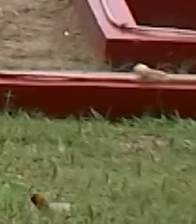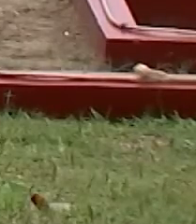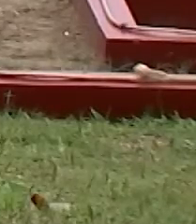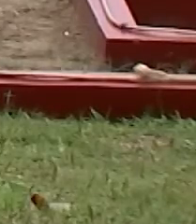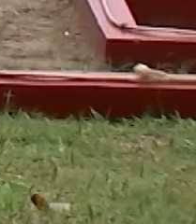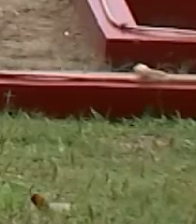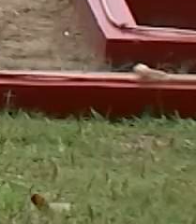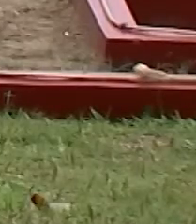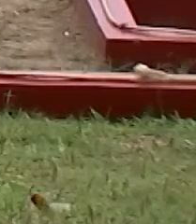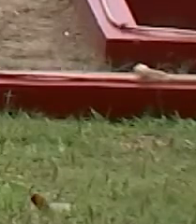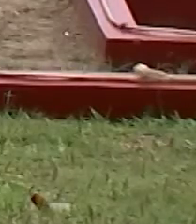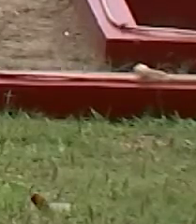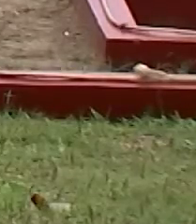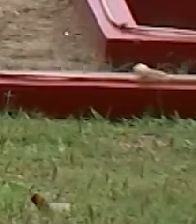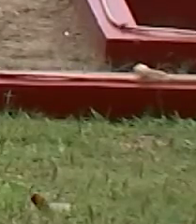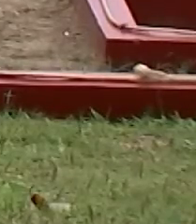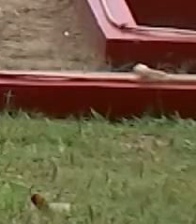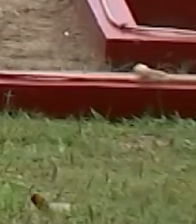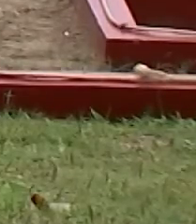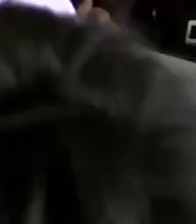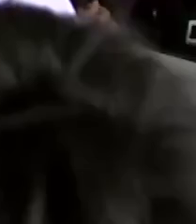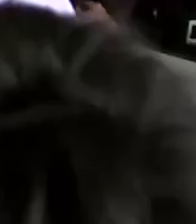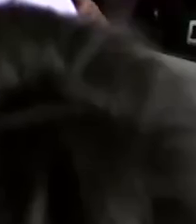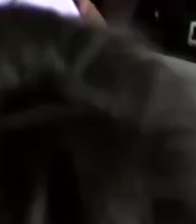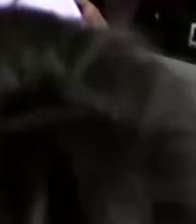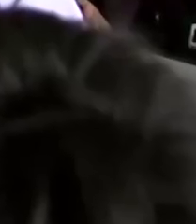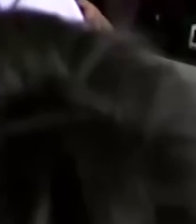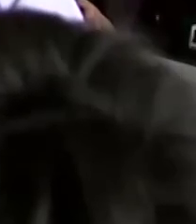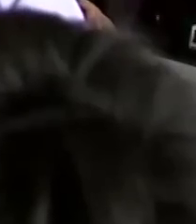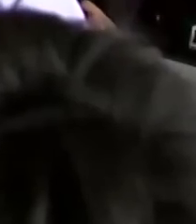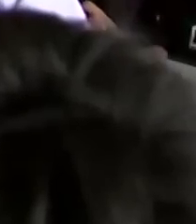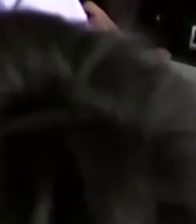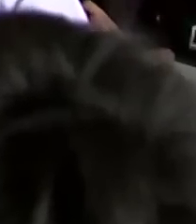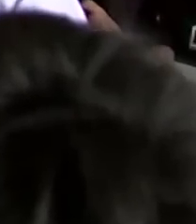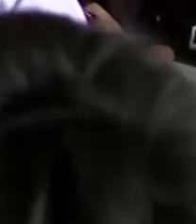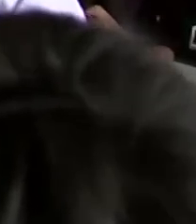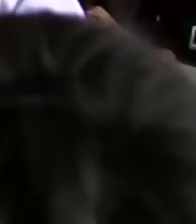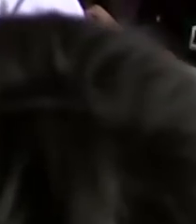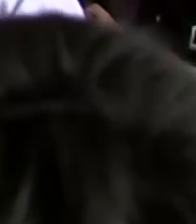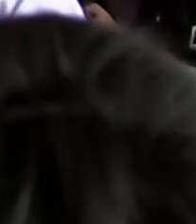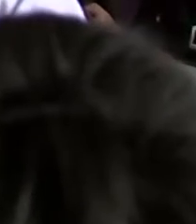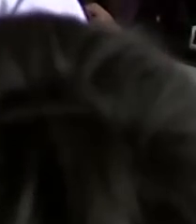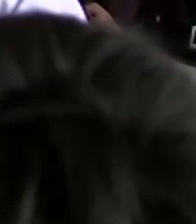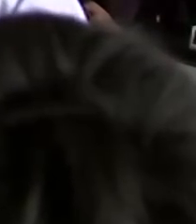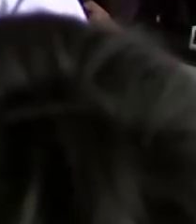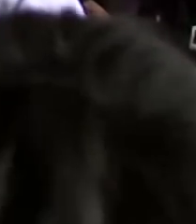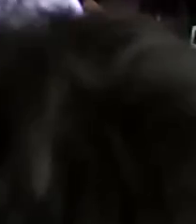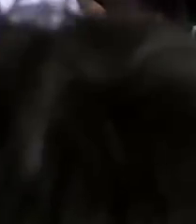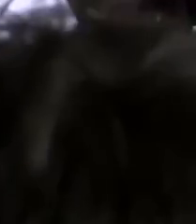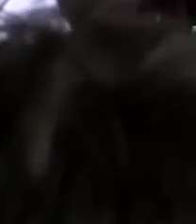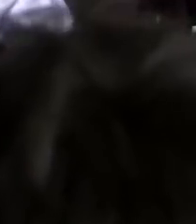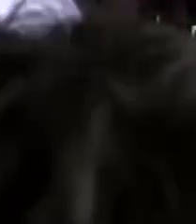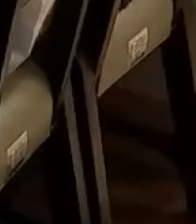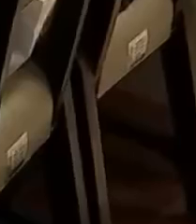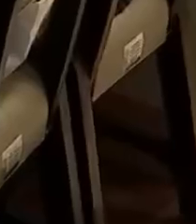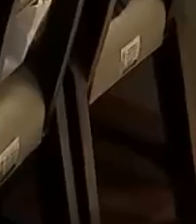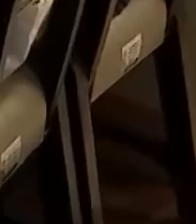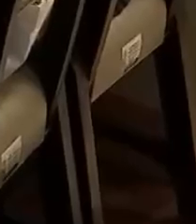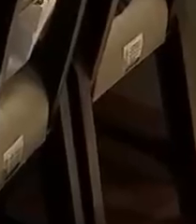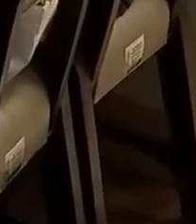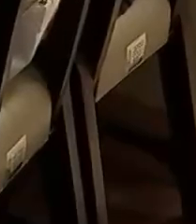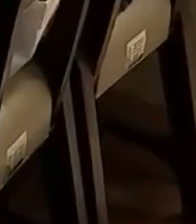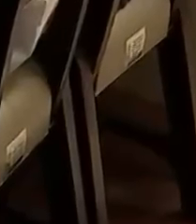days. May mga factors tayong pinag-aaralan dahil noon po, April, May yung ating bakasyon. Marami